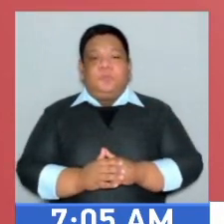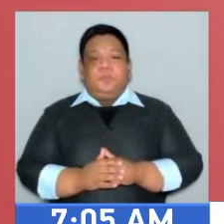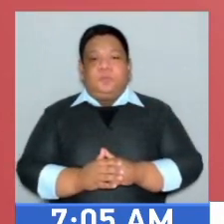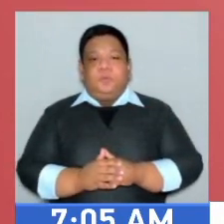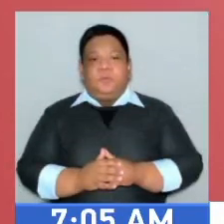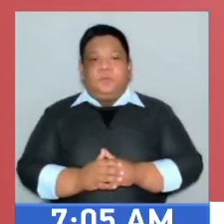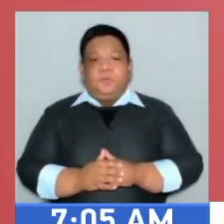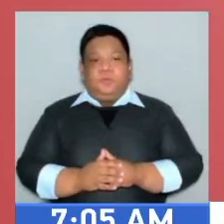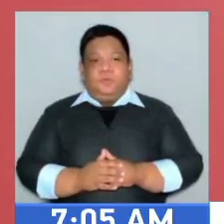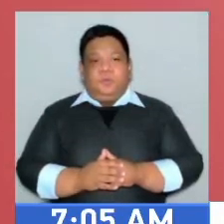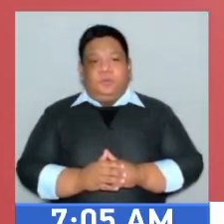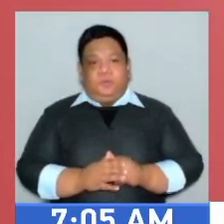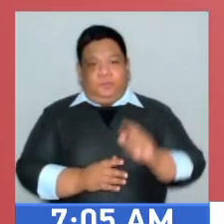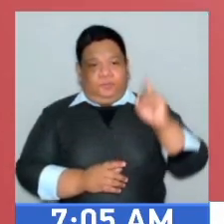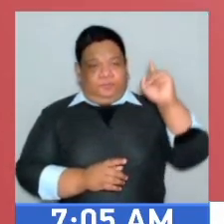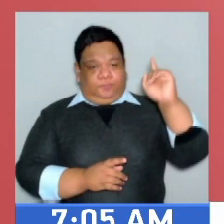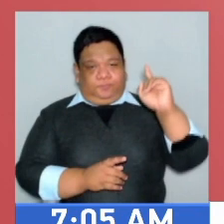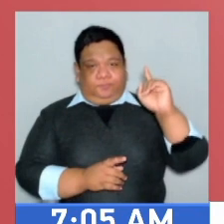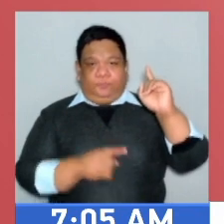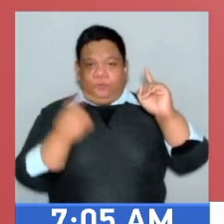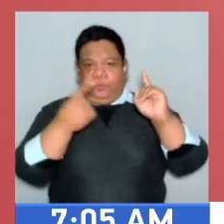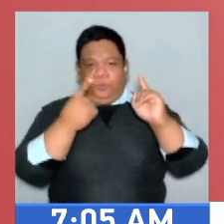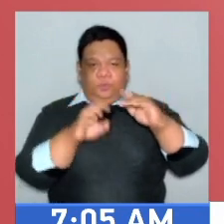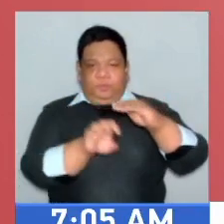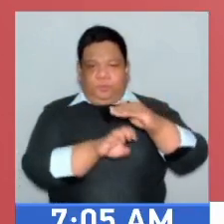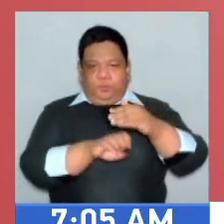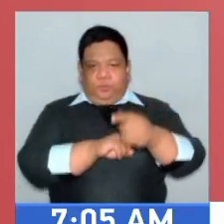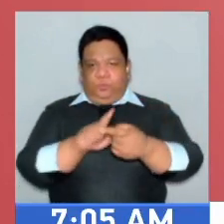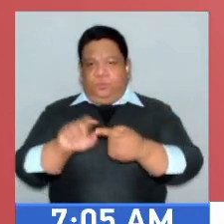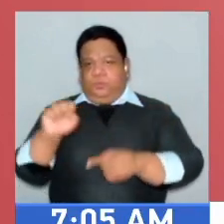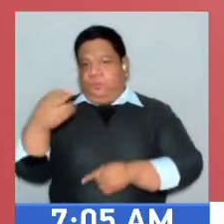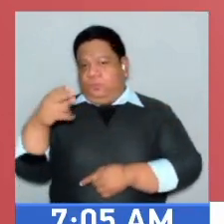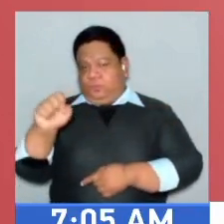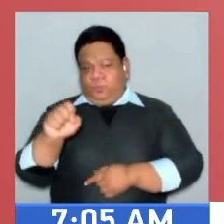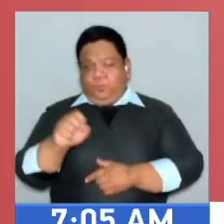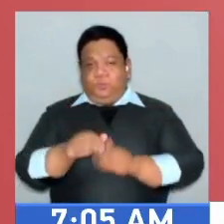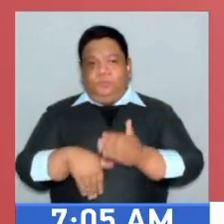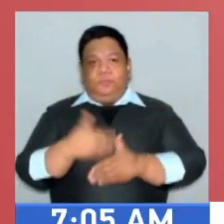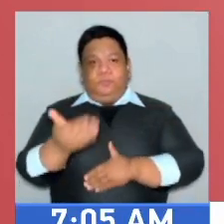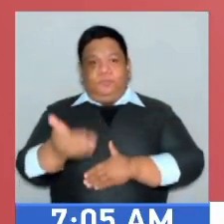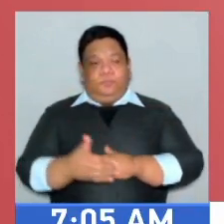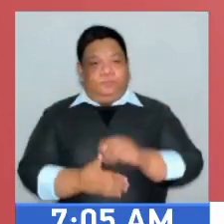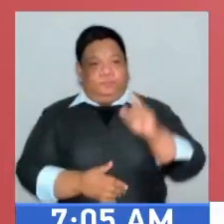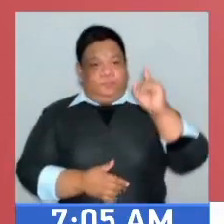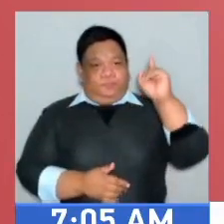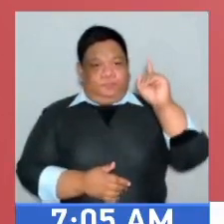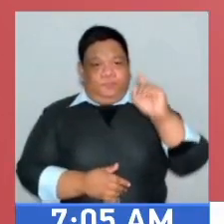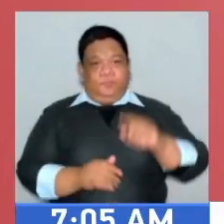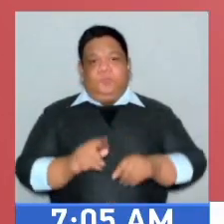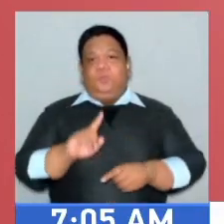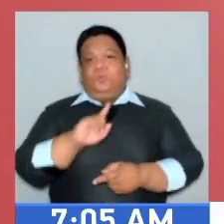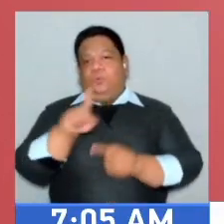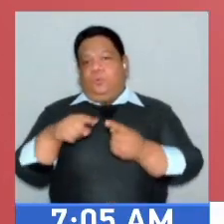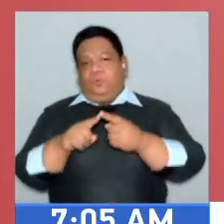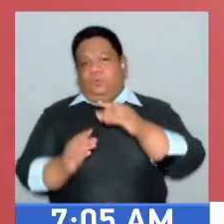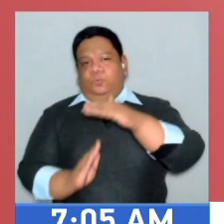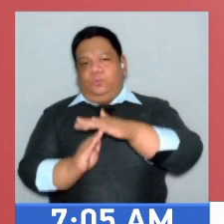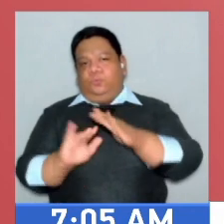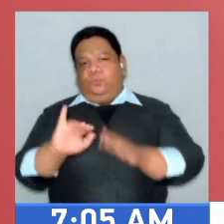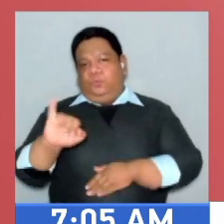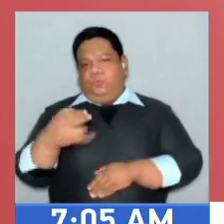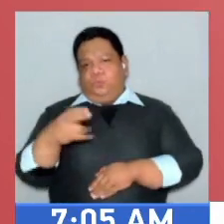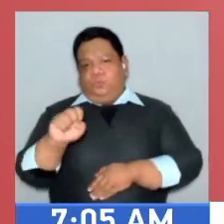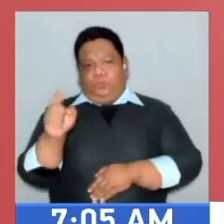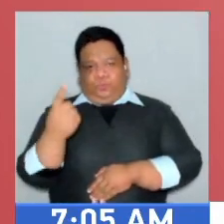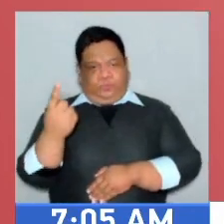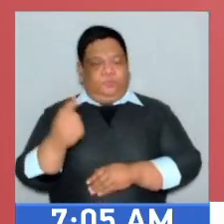senior high school. Sa Culasi naman, hanggang junior high school lang ang suspendido. Wala namang pasok